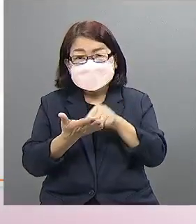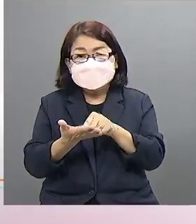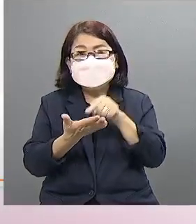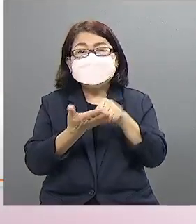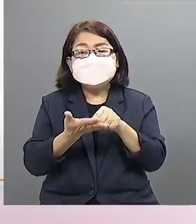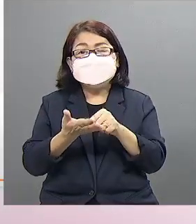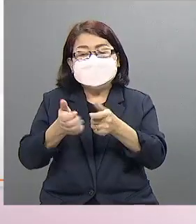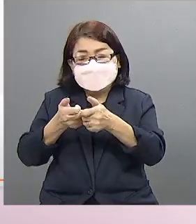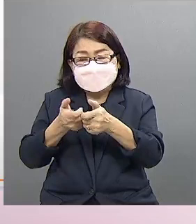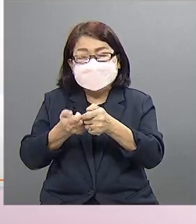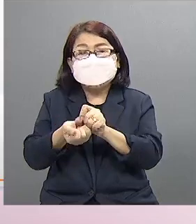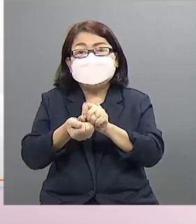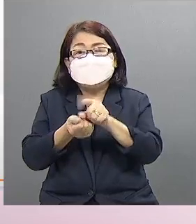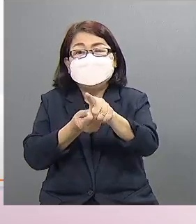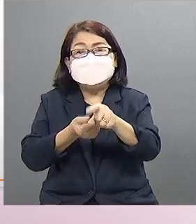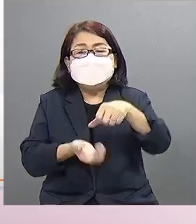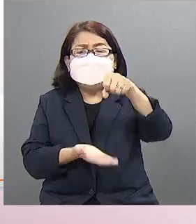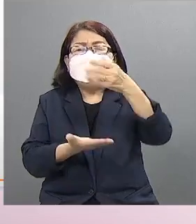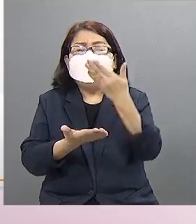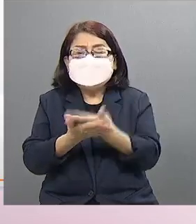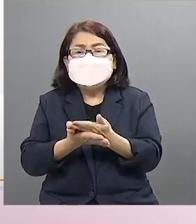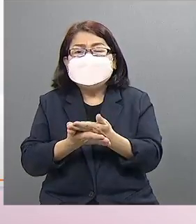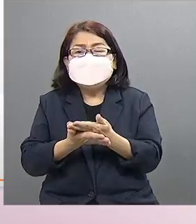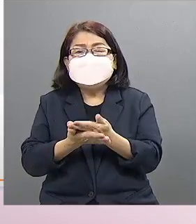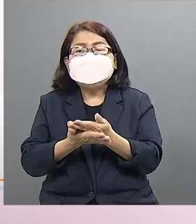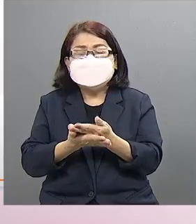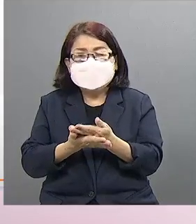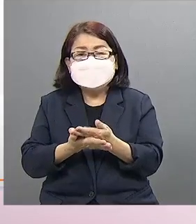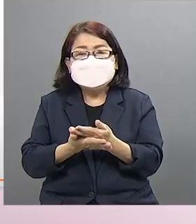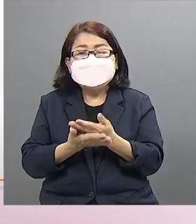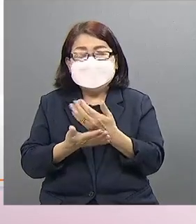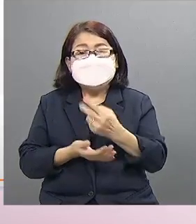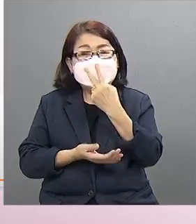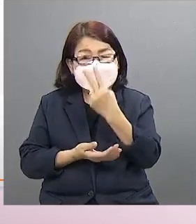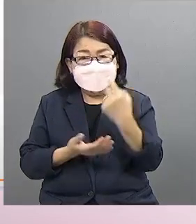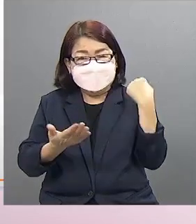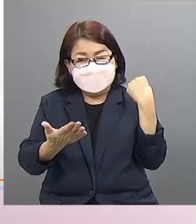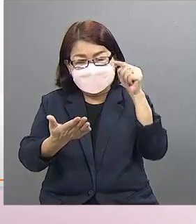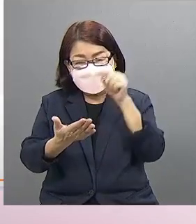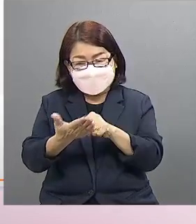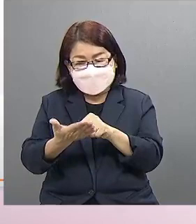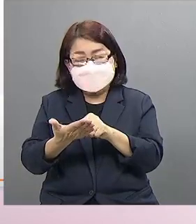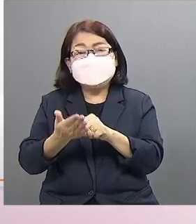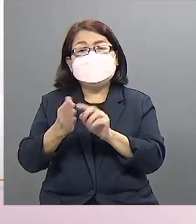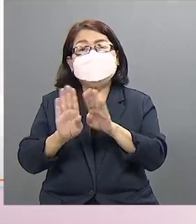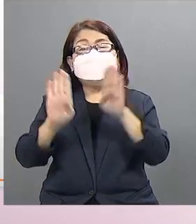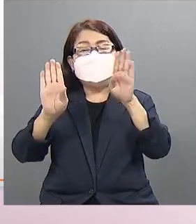คชันเป๋าตังที่เราใช้คนละครึ่งกันอยู่นี่แหละเข้าไปมันจะมีหัวข้อให้เข้าไปลงทะเบียนนะครับหรือจะเป็นที่ LINE